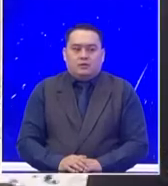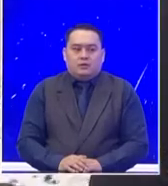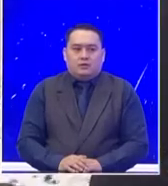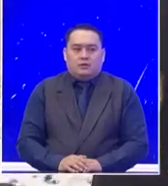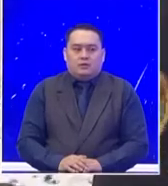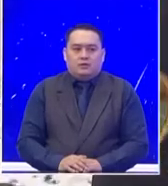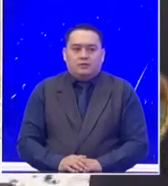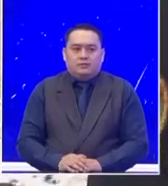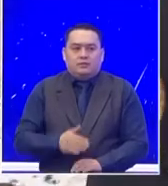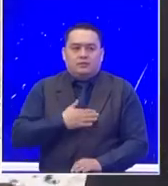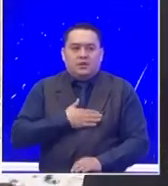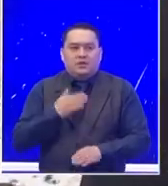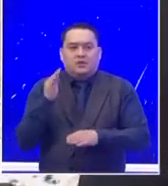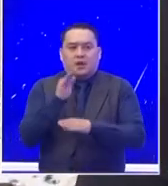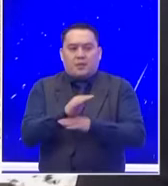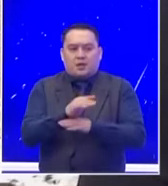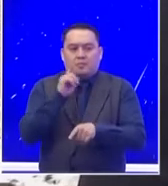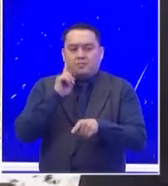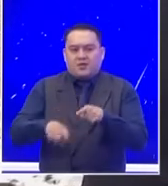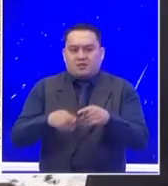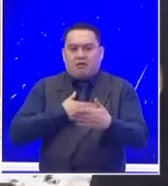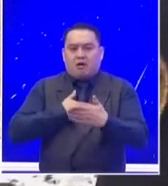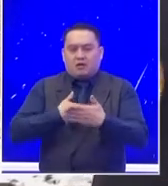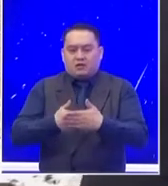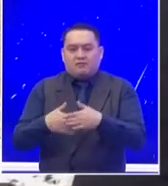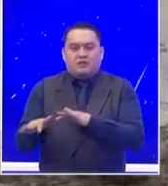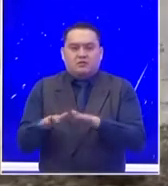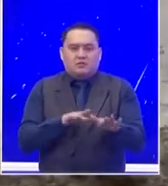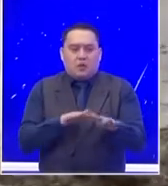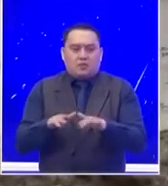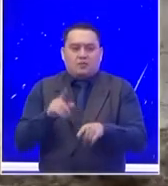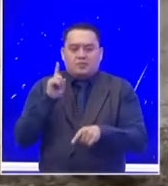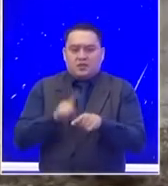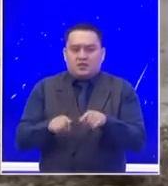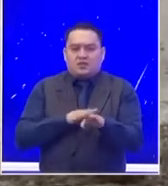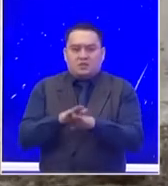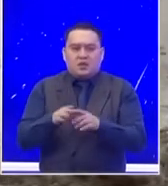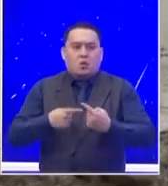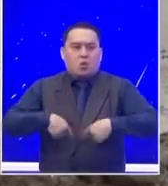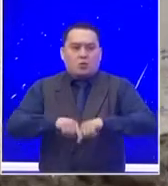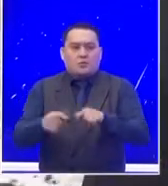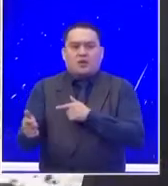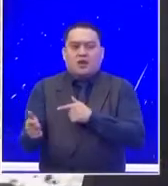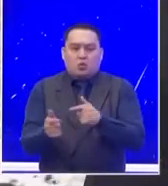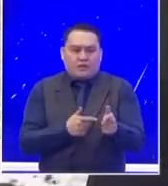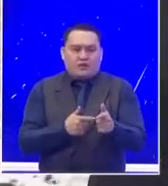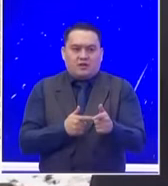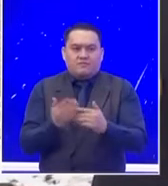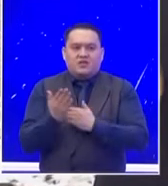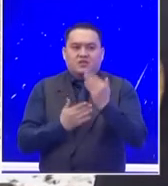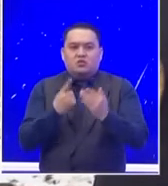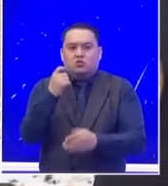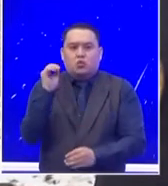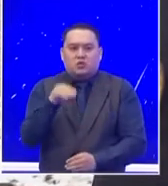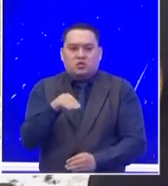Также дополнительно для быстрого реагирования силами местных исполнительных органов подготовлено свыше 100